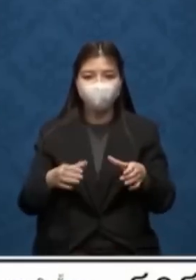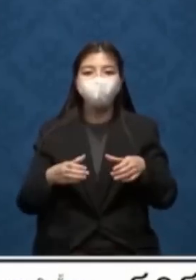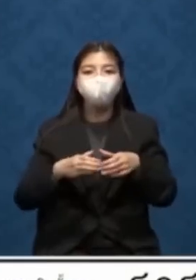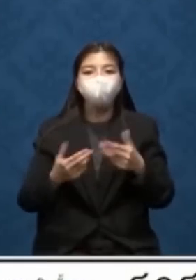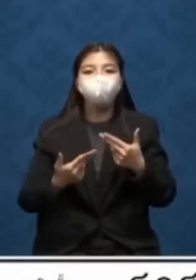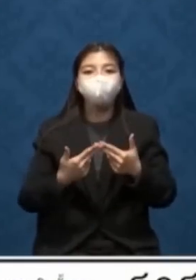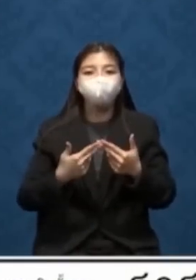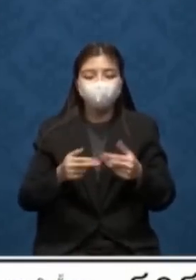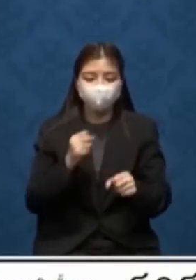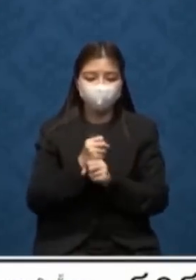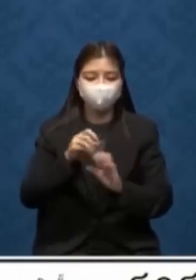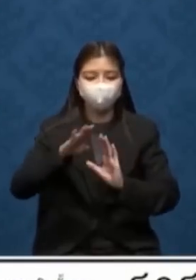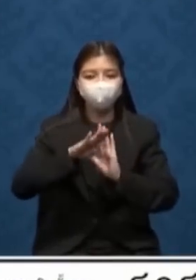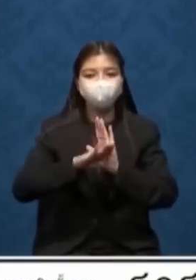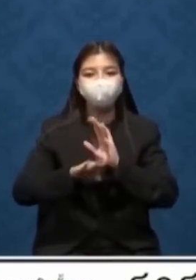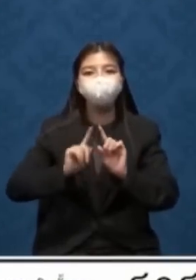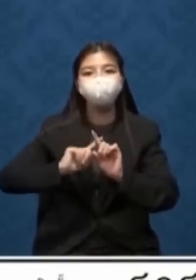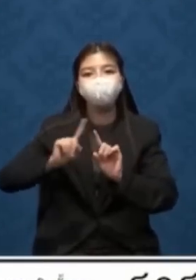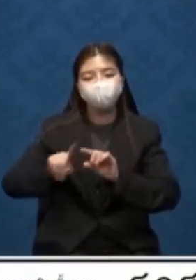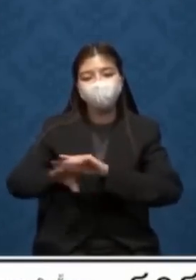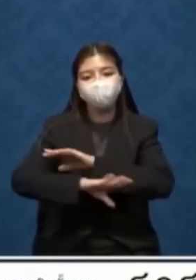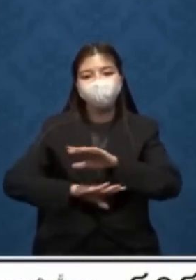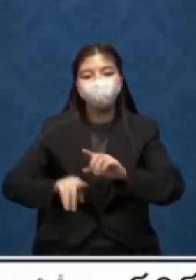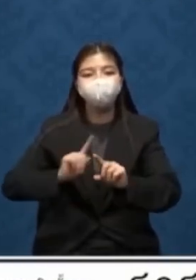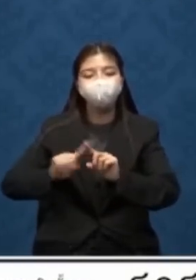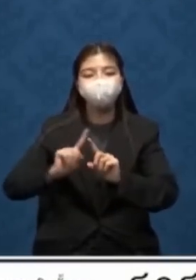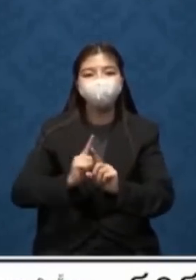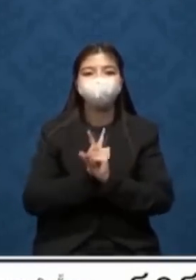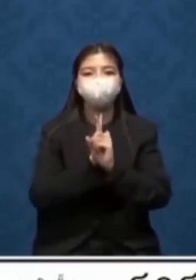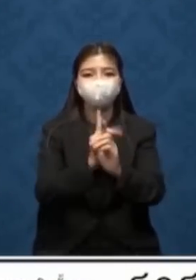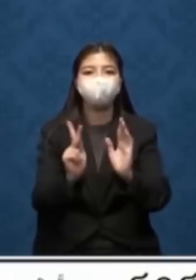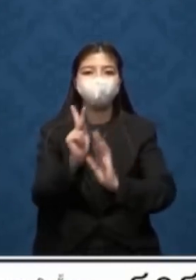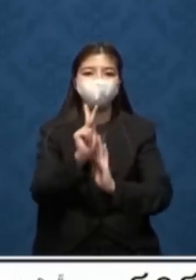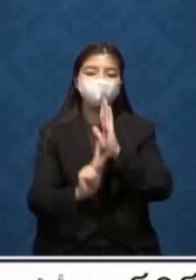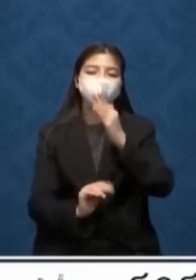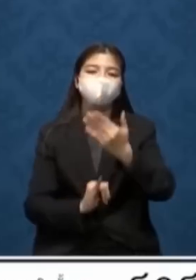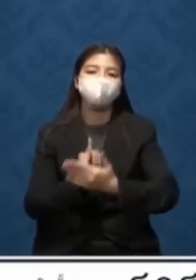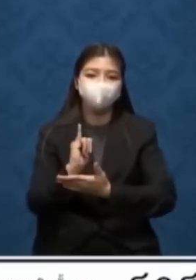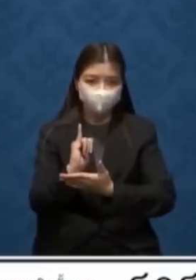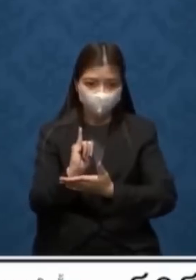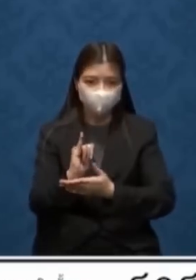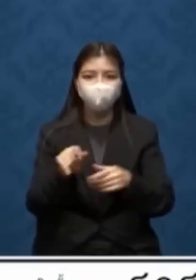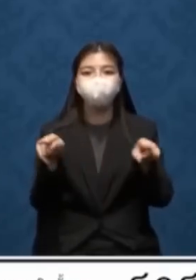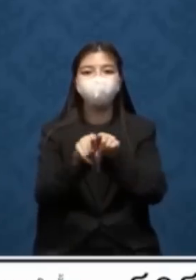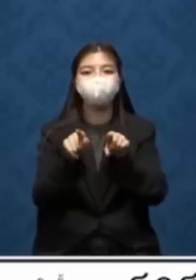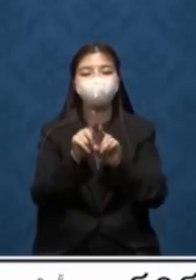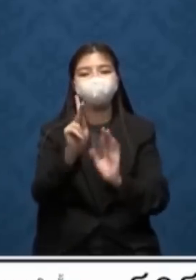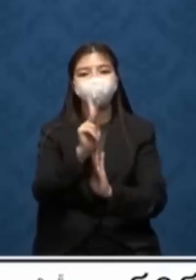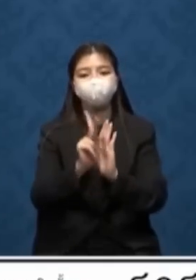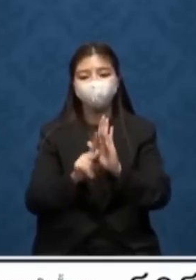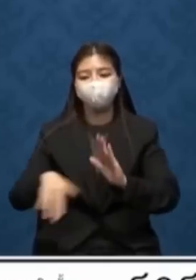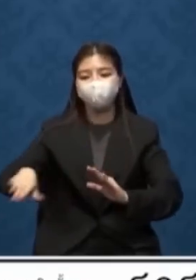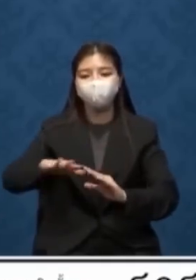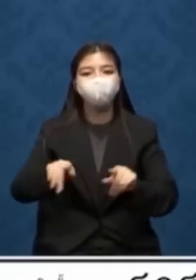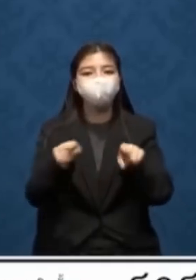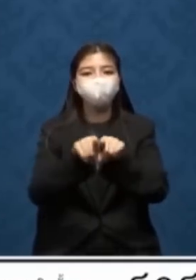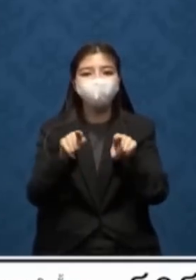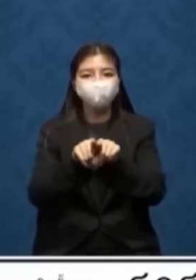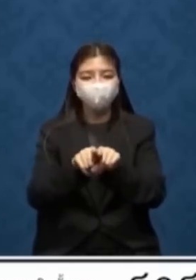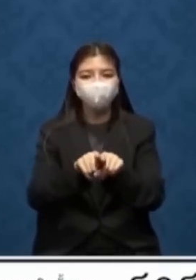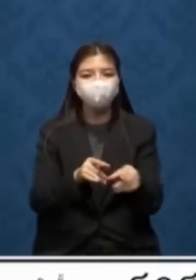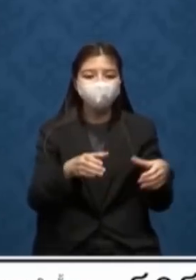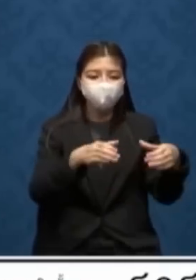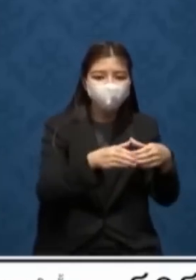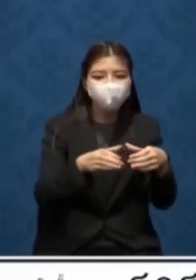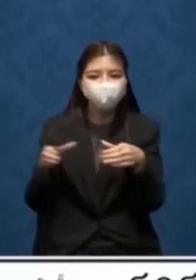ติเนี่ยดำเนินการทุกอย่างภายใต้กฎหมายนะครับเพราะฉะนั้นวันนี้เราก็อยู่ภายใต้กฎหมายเดียวกันพรรคไหนจะไปเกี่ยวข้องกับใครท่านก็